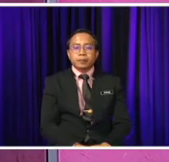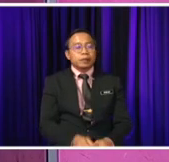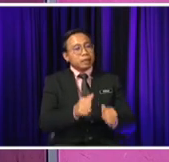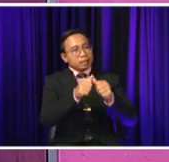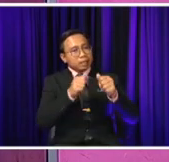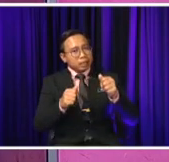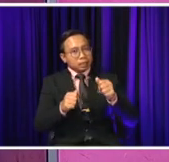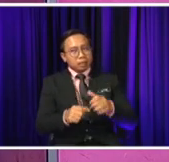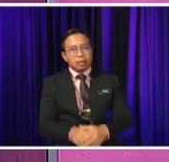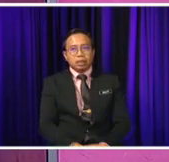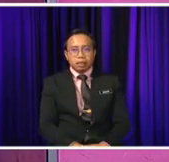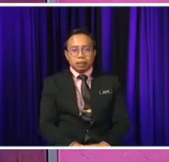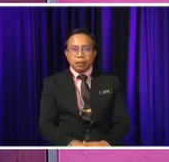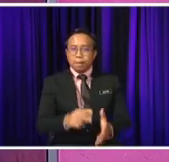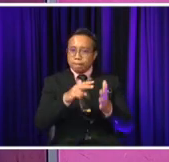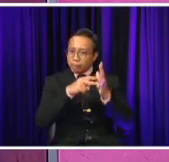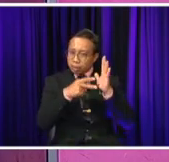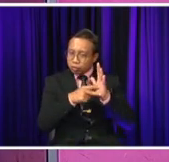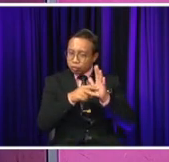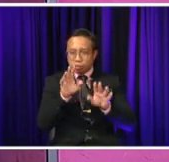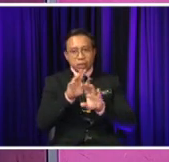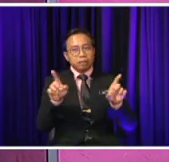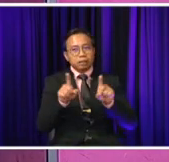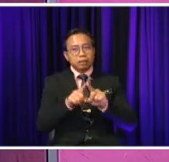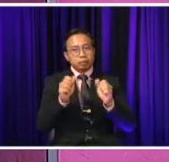tapi maksud ayat Alhamdulillah